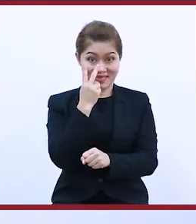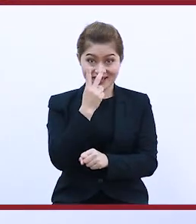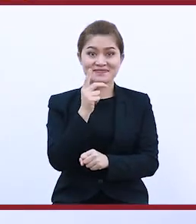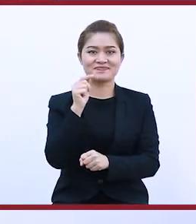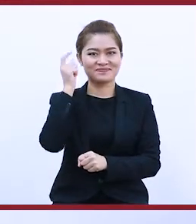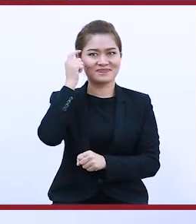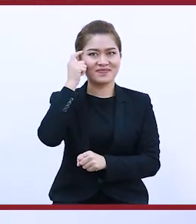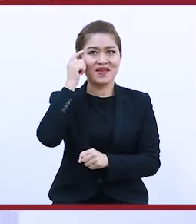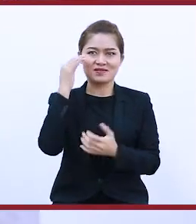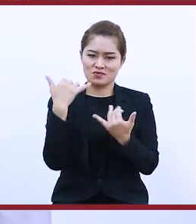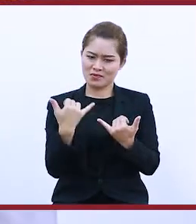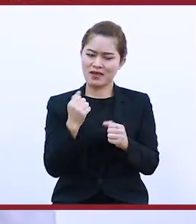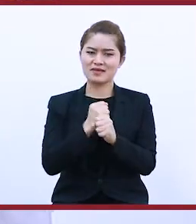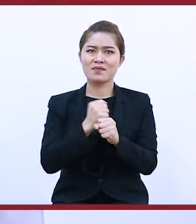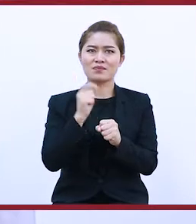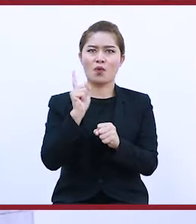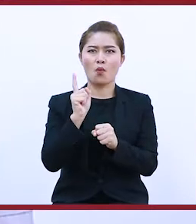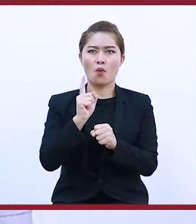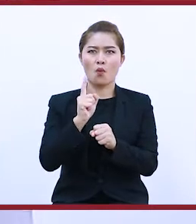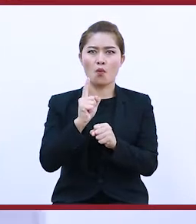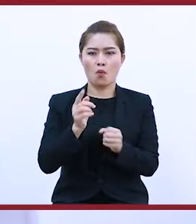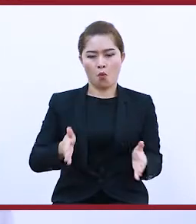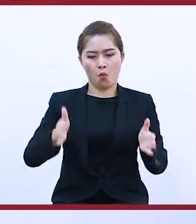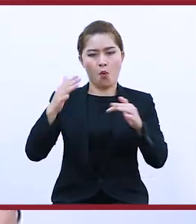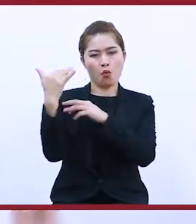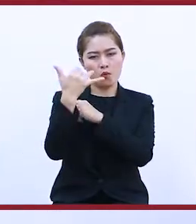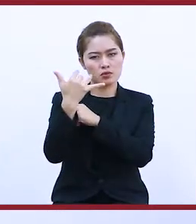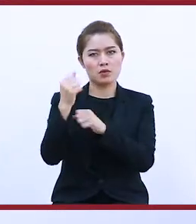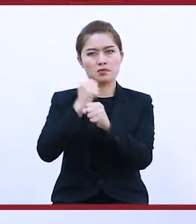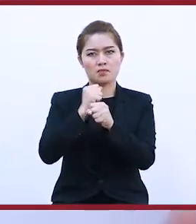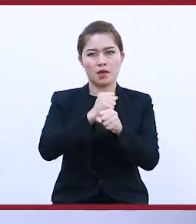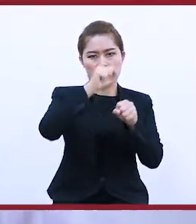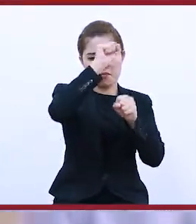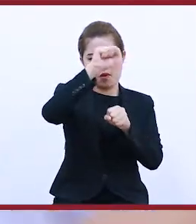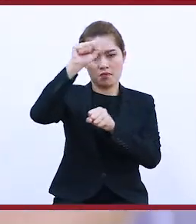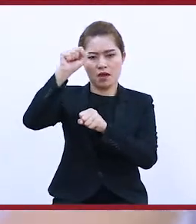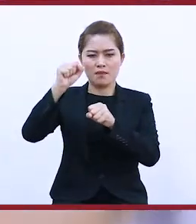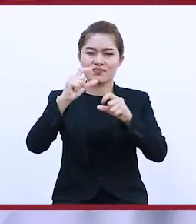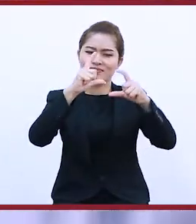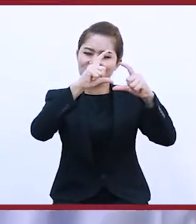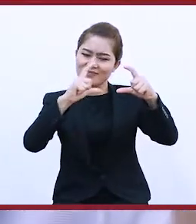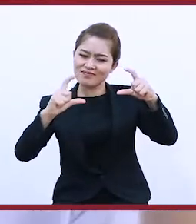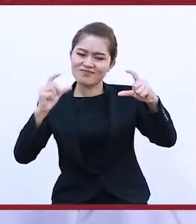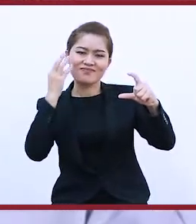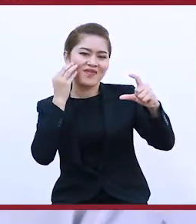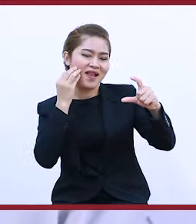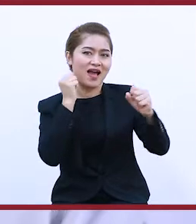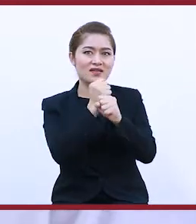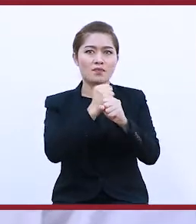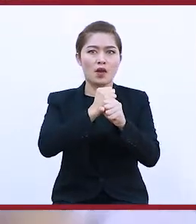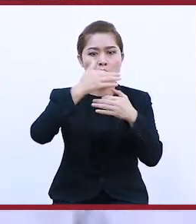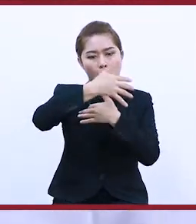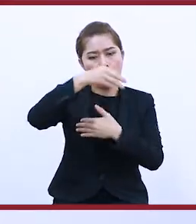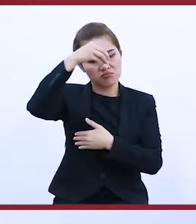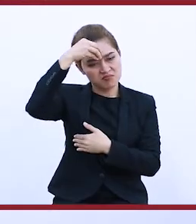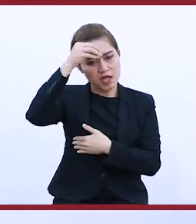ช่ไหมเอออย่างนั้นแหละและทีนี้หน้าเสาธงจะต้องมีโปสเตอร์ใหญ่อันนึงแล้วก็โปสเตอร์ย่อยเล็กๆเล็กๆทีละห้องทีละ